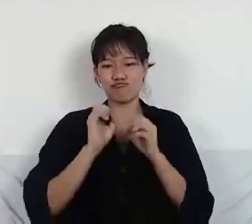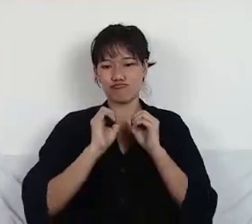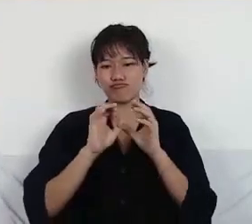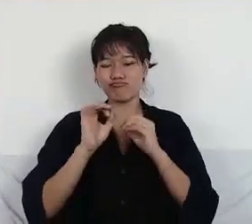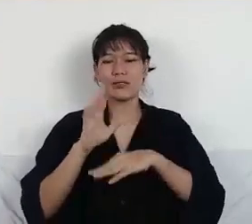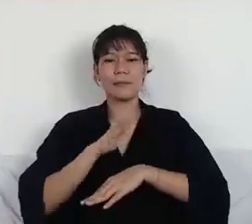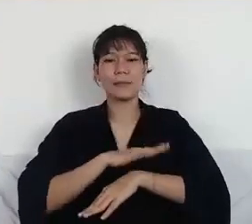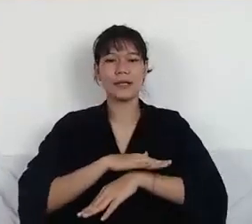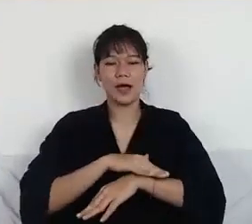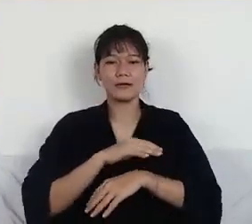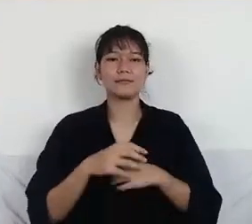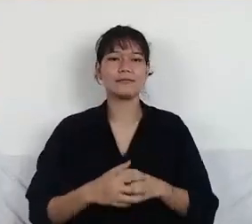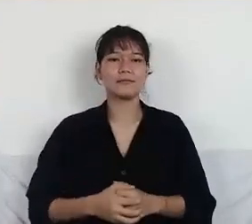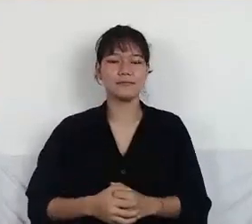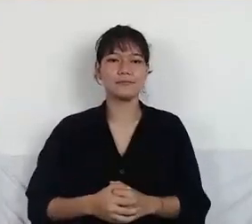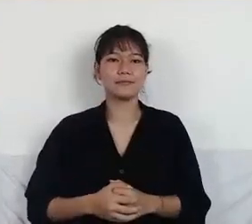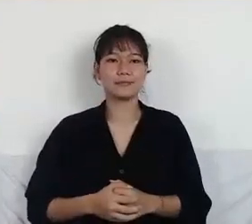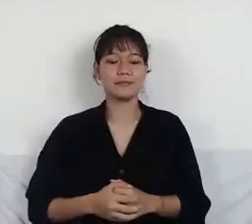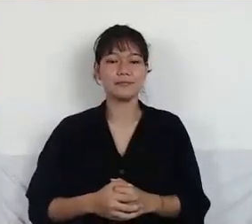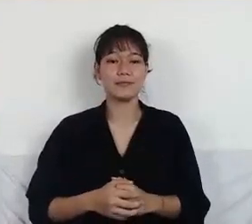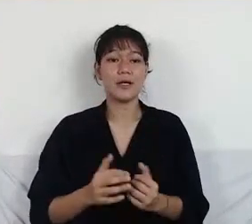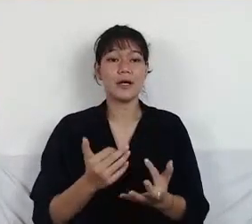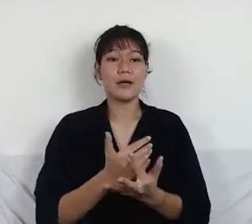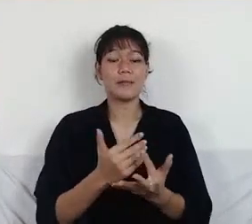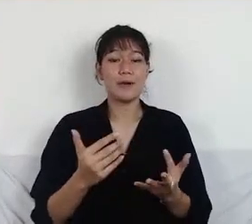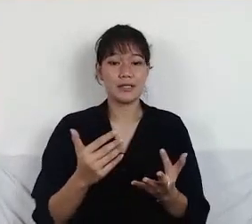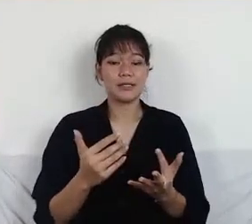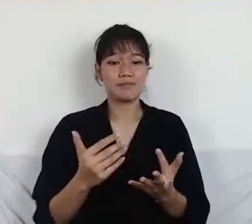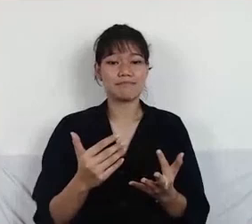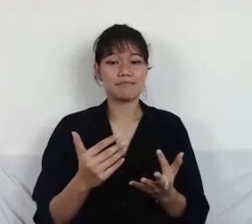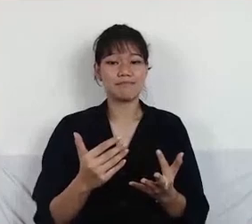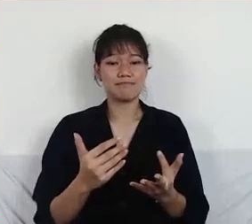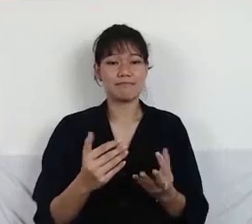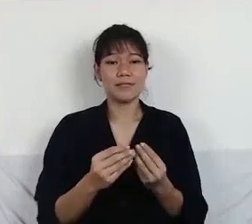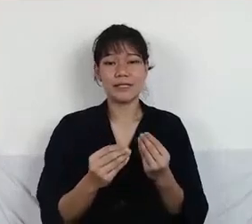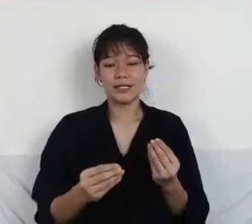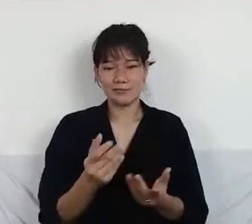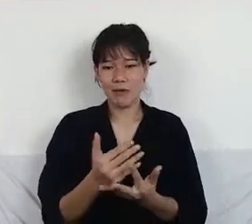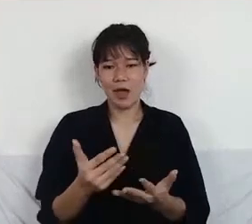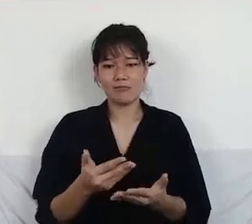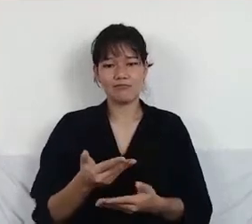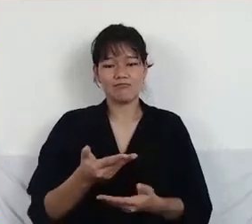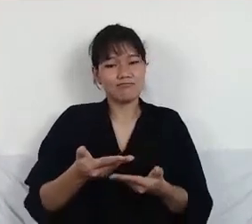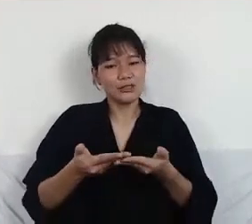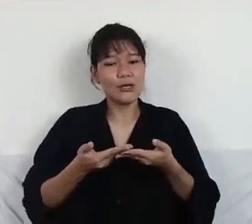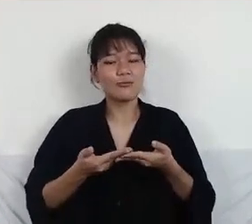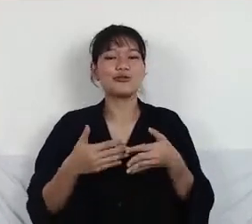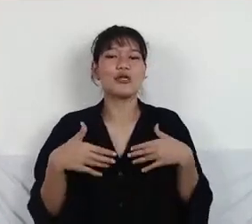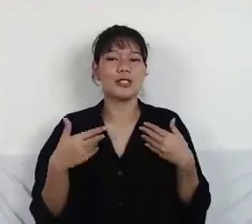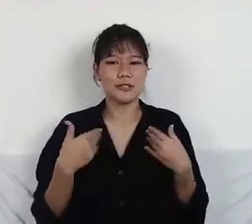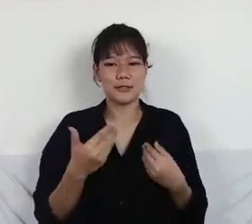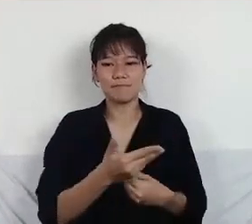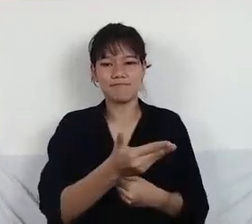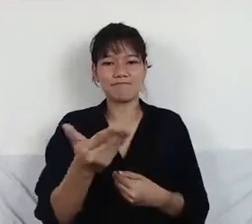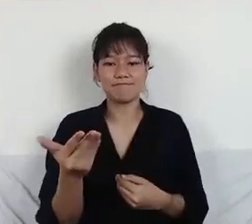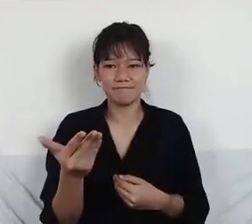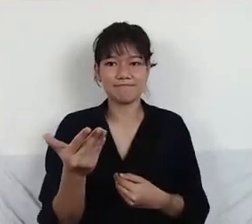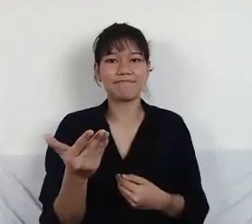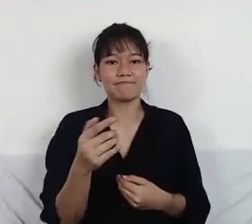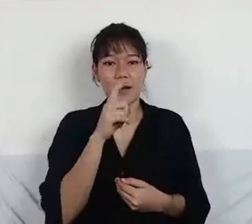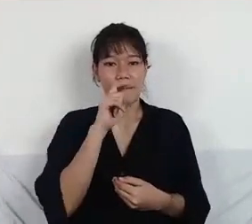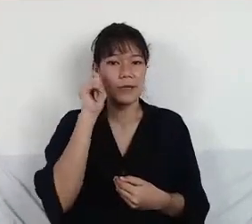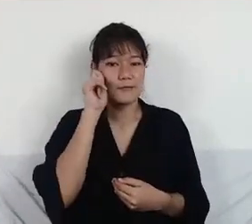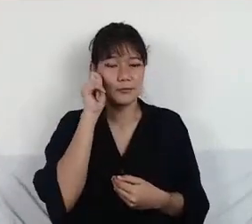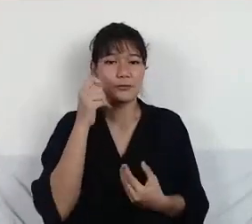Mohon perhatiannya. Majelis Jemaat GKI Kuitang selalu menyambut penuh sukacita kehadiran Bapak Ibu